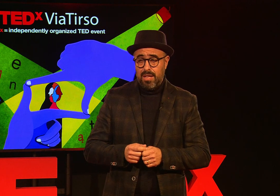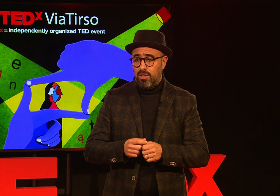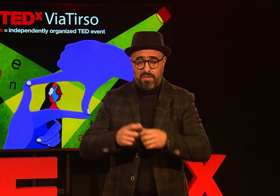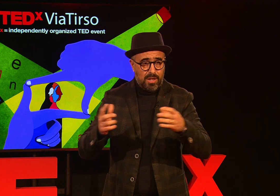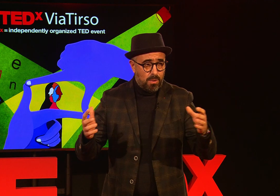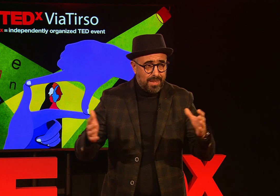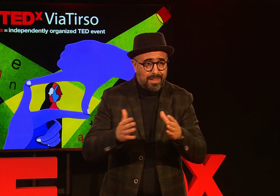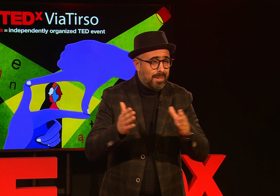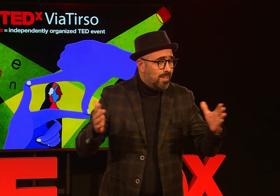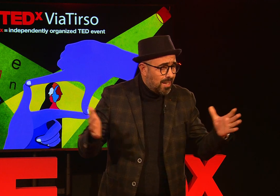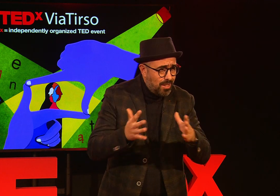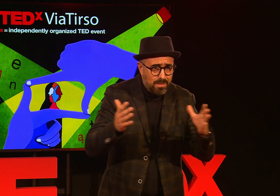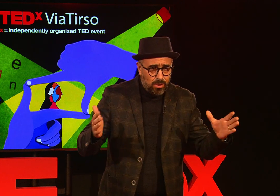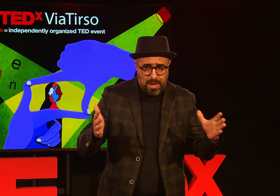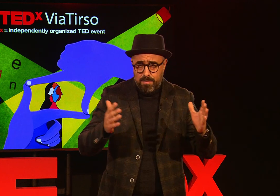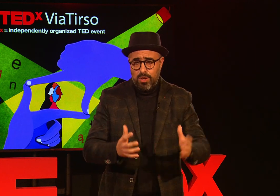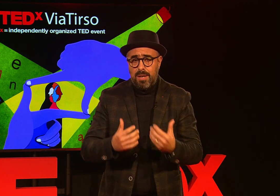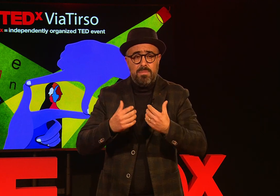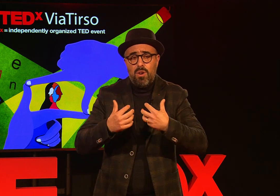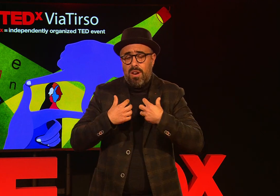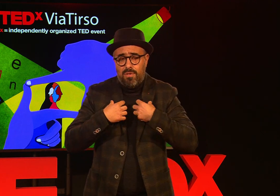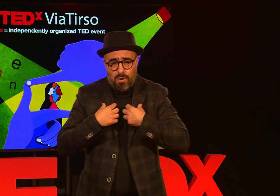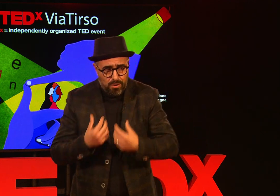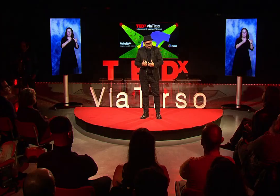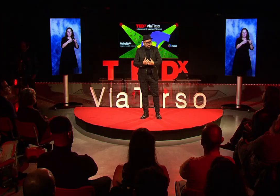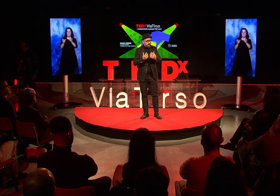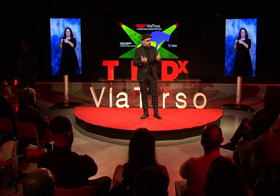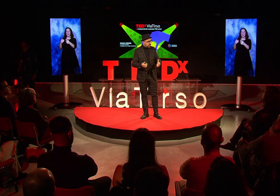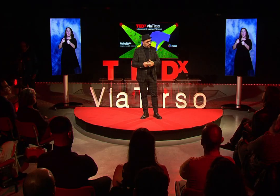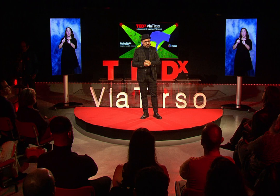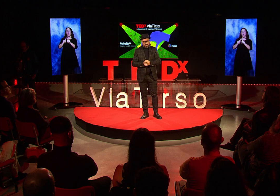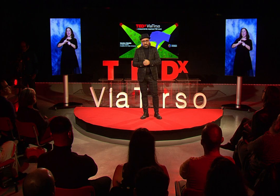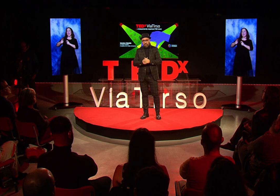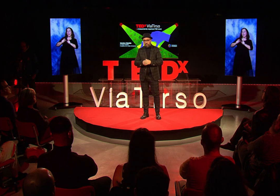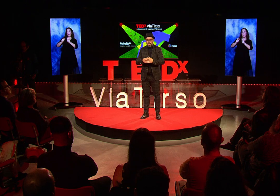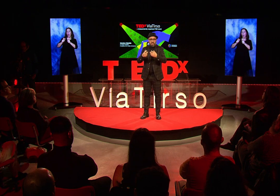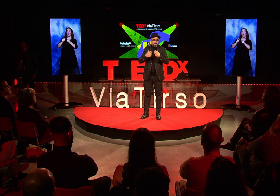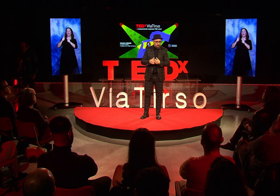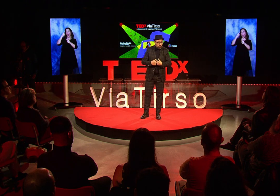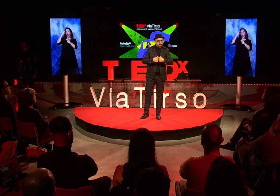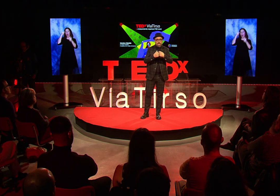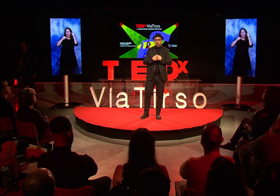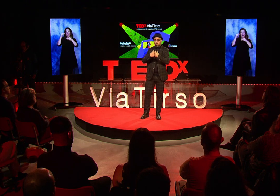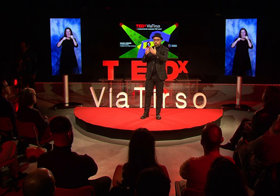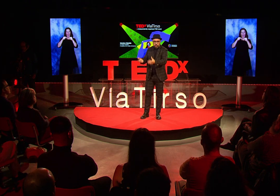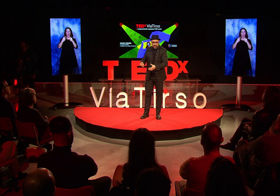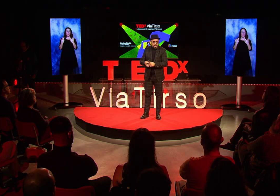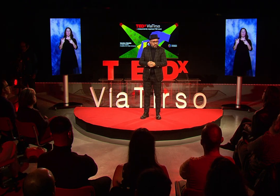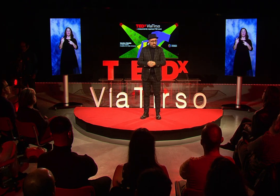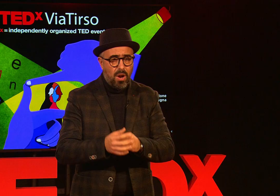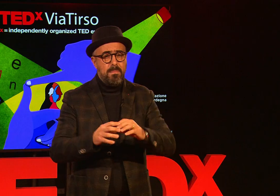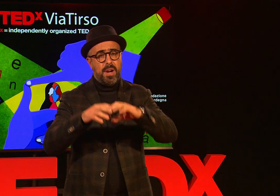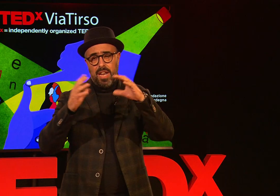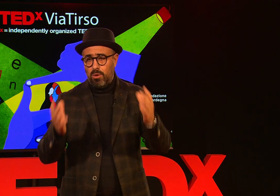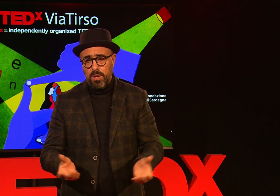Ci rifletto ormai da tanto in tantissimo tempo cioè il mio lavoro come editore televisivo il mio lavoro come conduttore